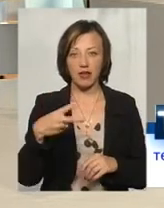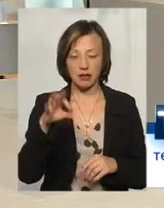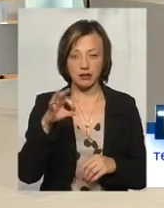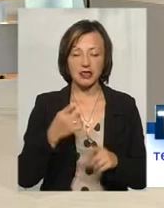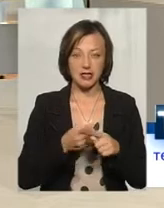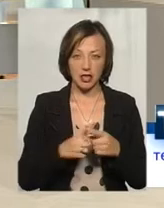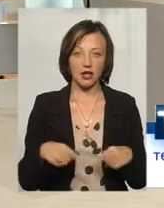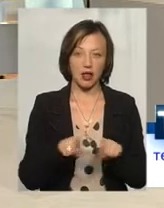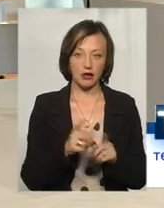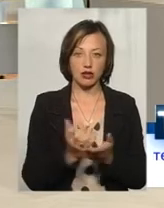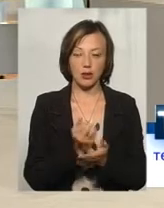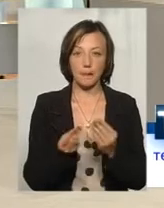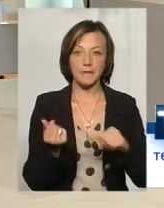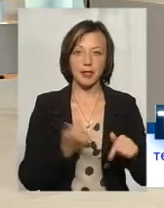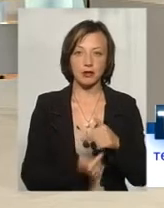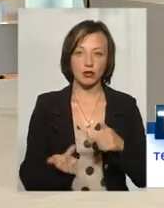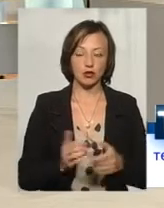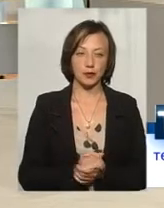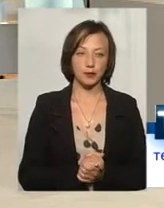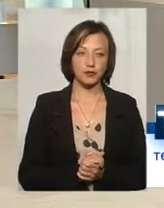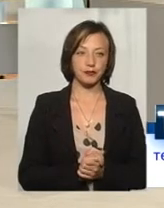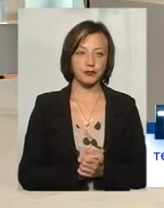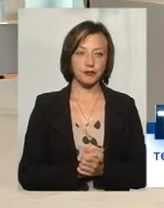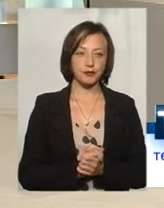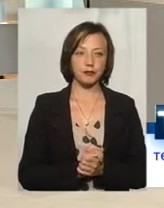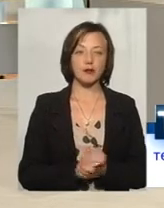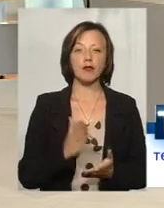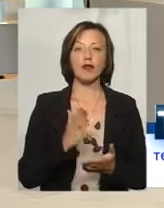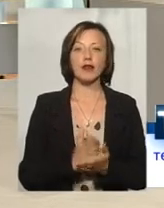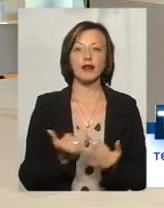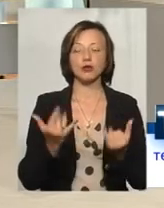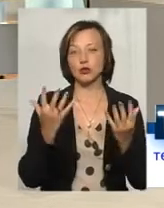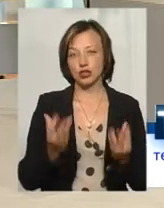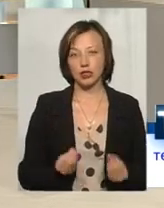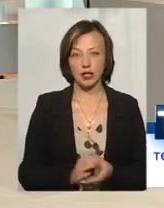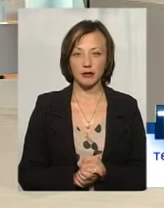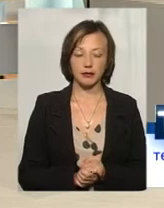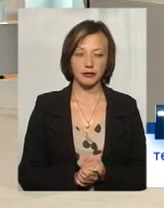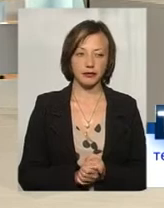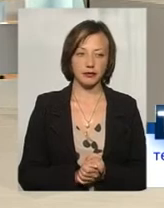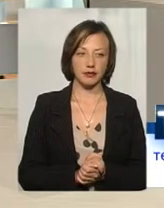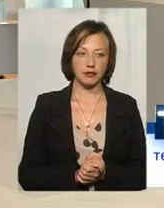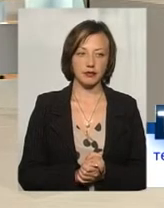теж заробіток бізнесу, який є на сьогоднішній день. І